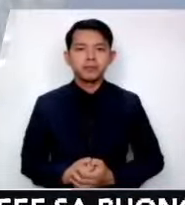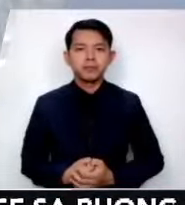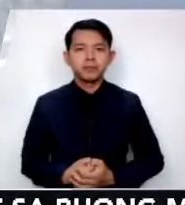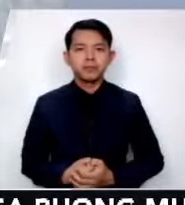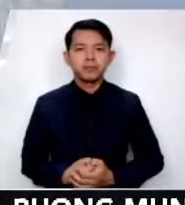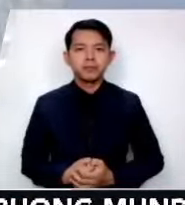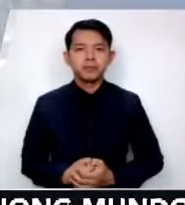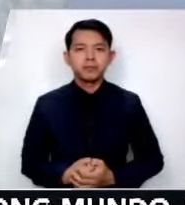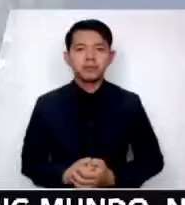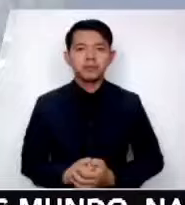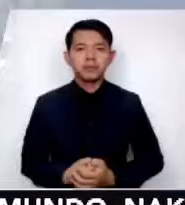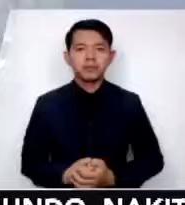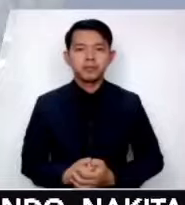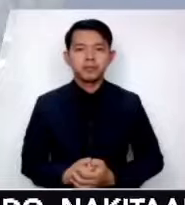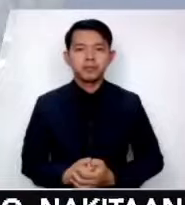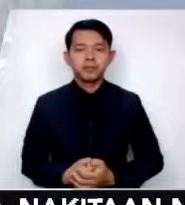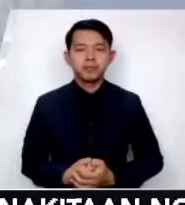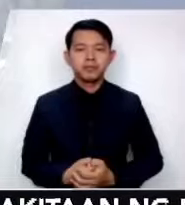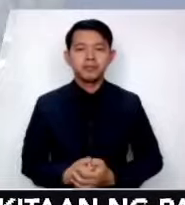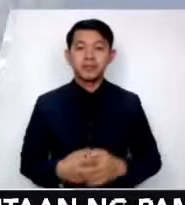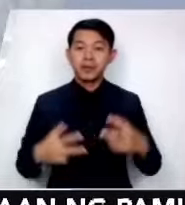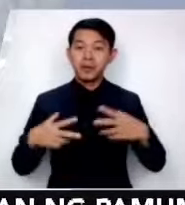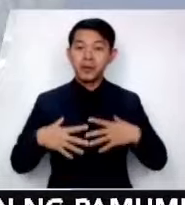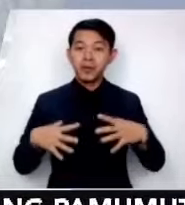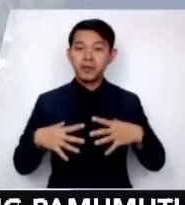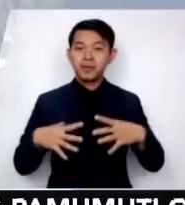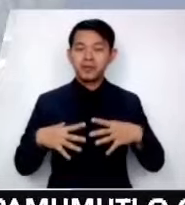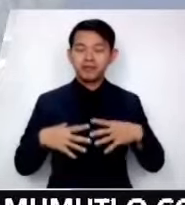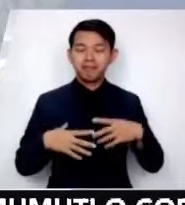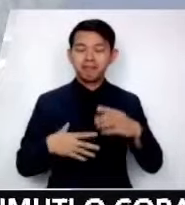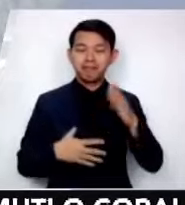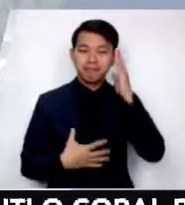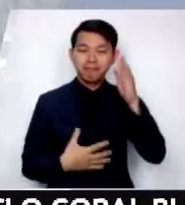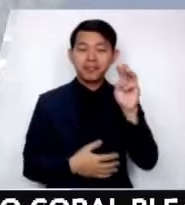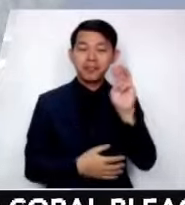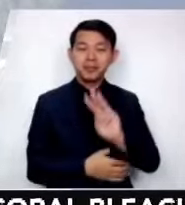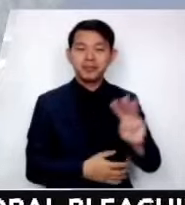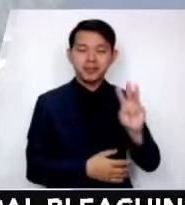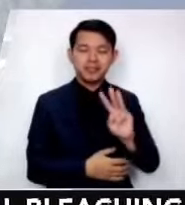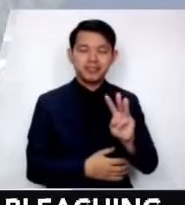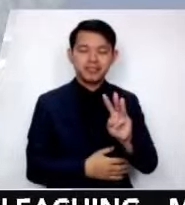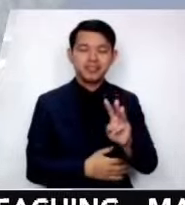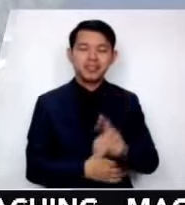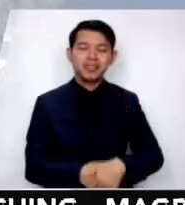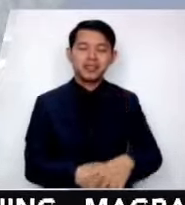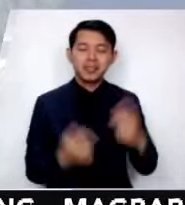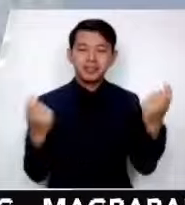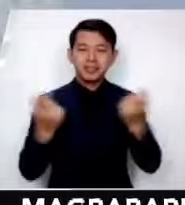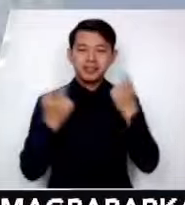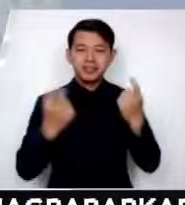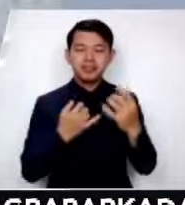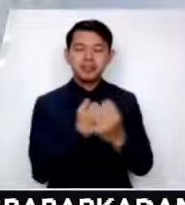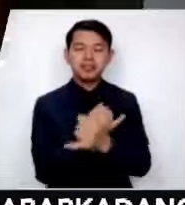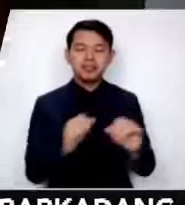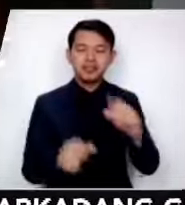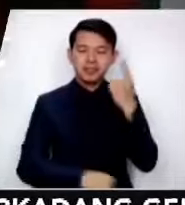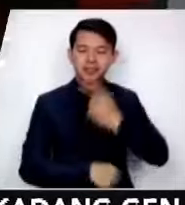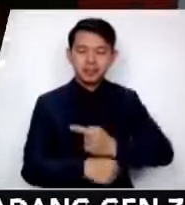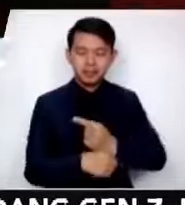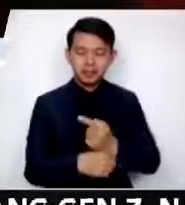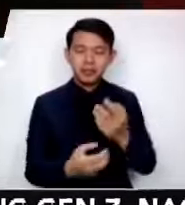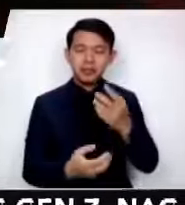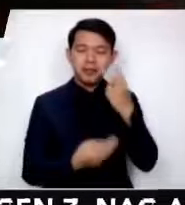Sulitin ng holiday sa Miyerkules at paggunita ng Independence Day sa pamamasyal sa makasaysayang Intramuros, isang